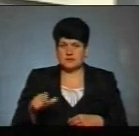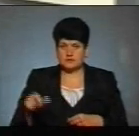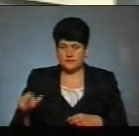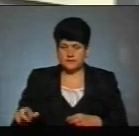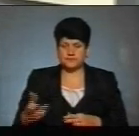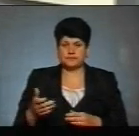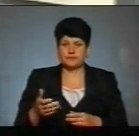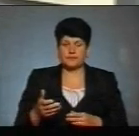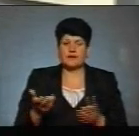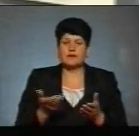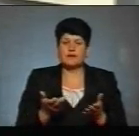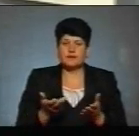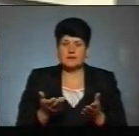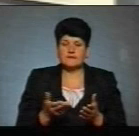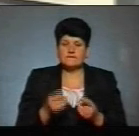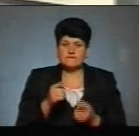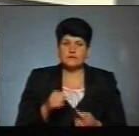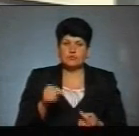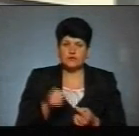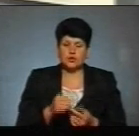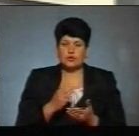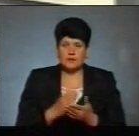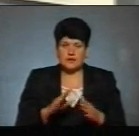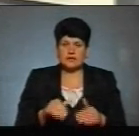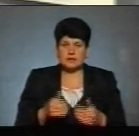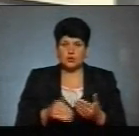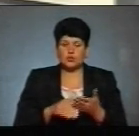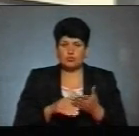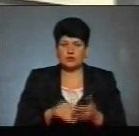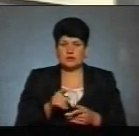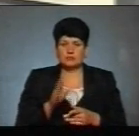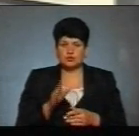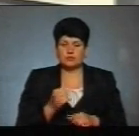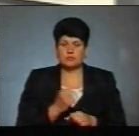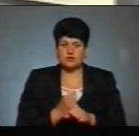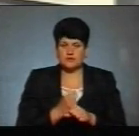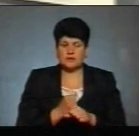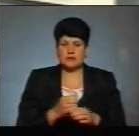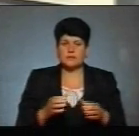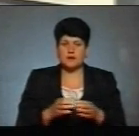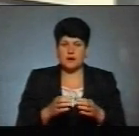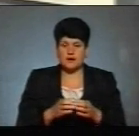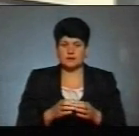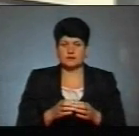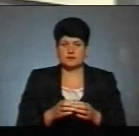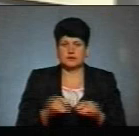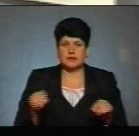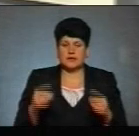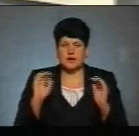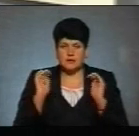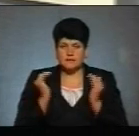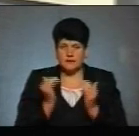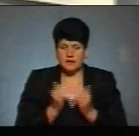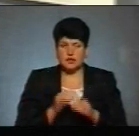медичними працівниками, які відповідно мають надають таку медичну допомогу. Там буде працювати бригада анестезіологів. І ми хворих, які